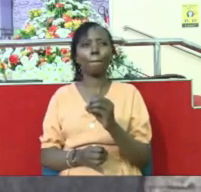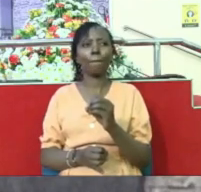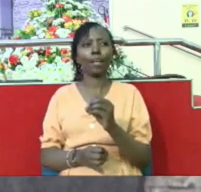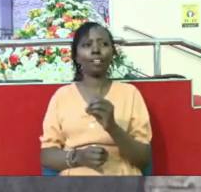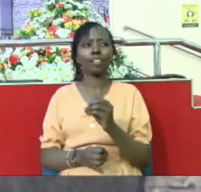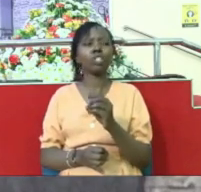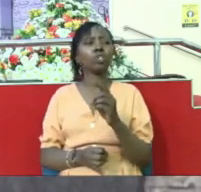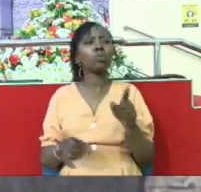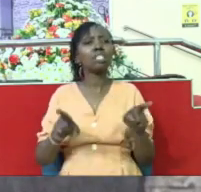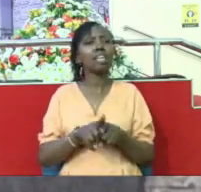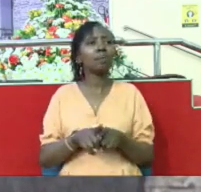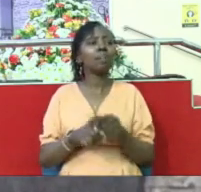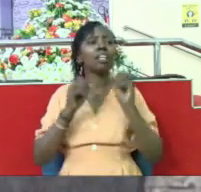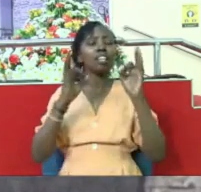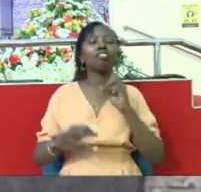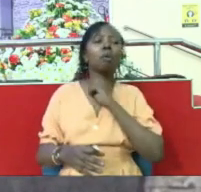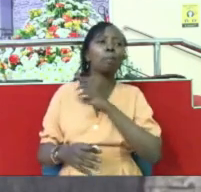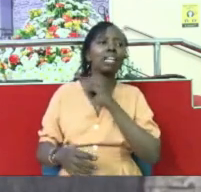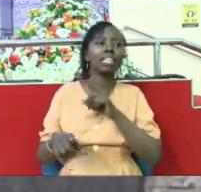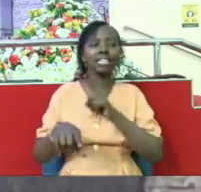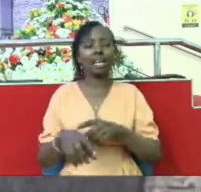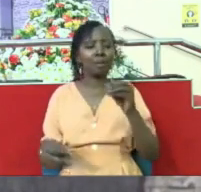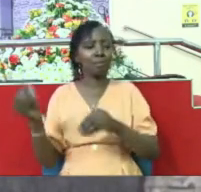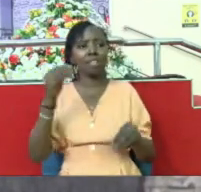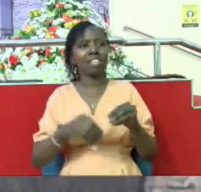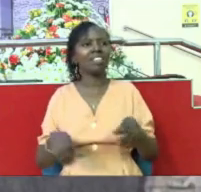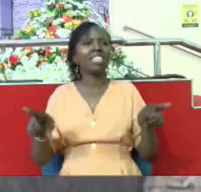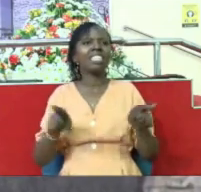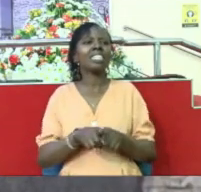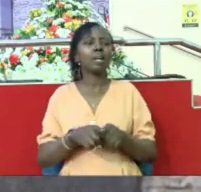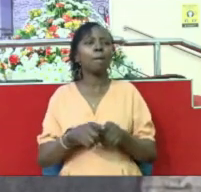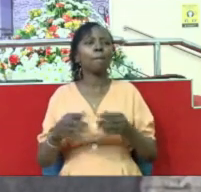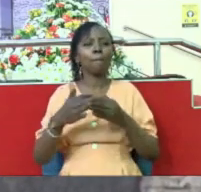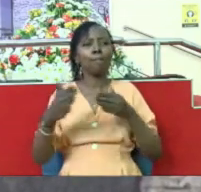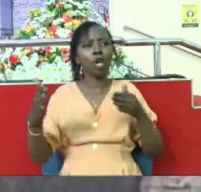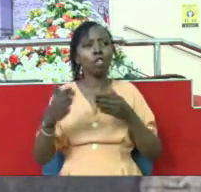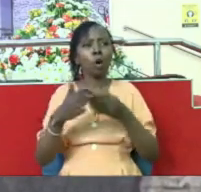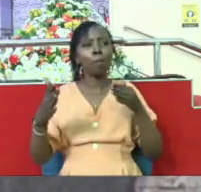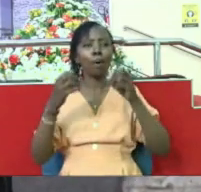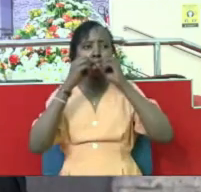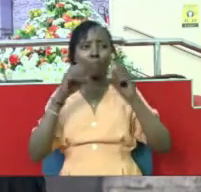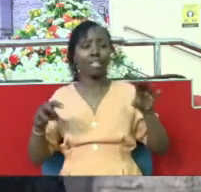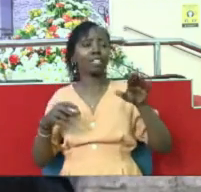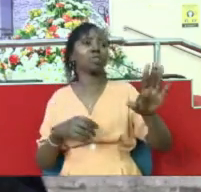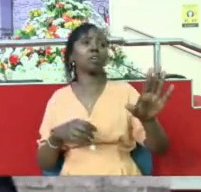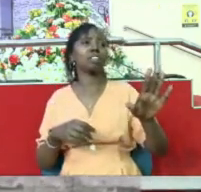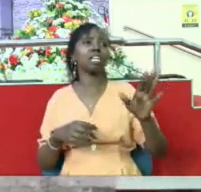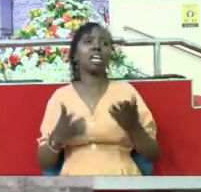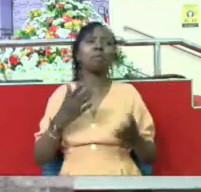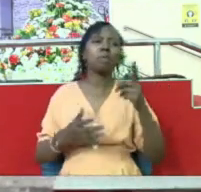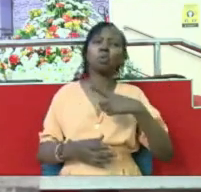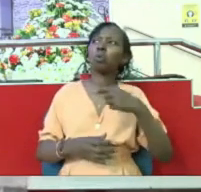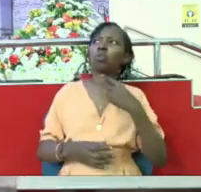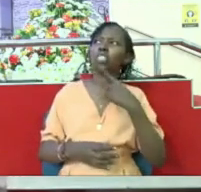So you will go complaining. Wewe mwenyewe unaenda ukijifunga. And tying yourself. Na ungeenda ukisema mimi nilisupport bishop. Instead